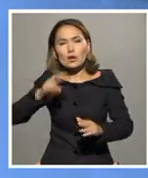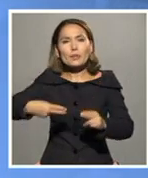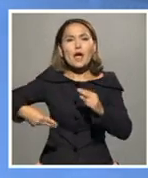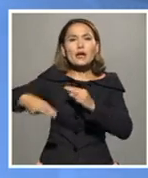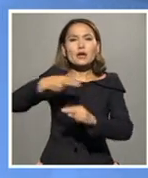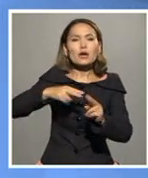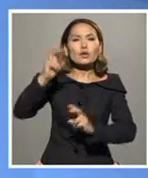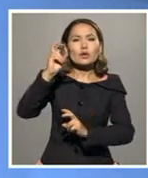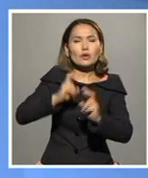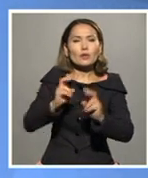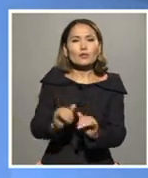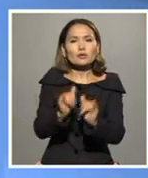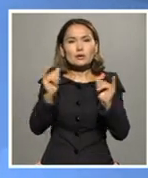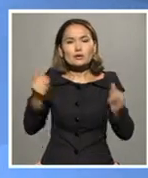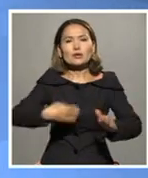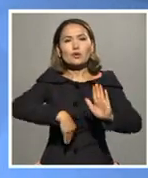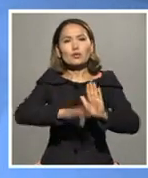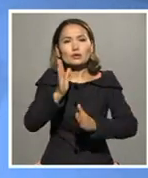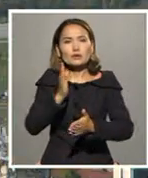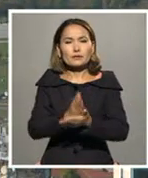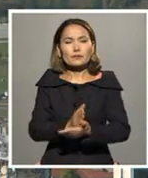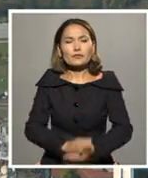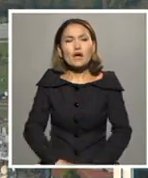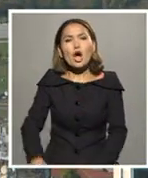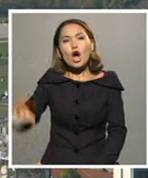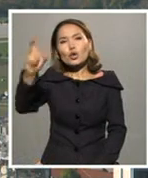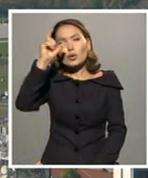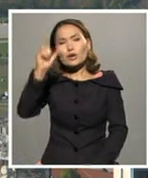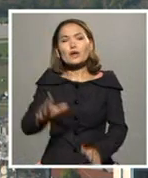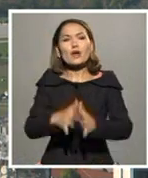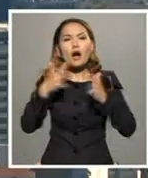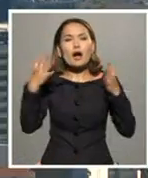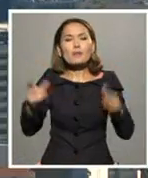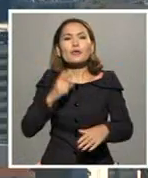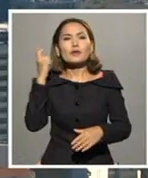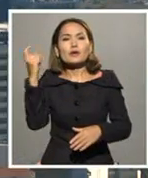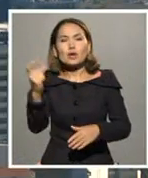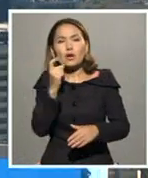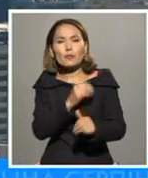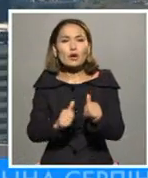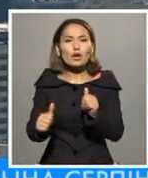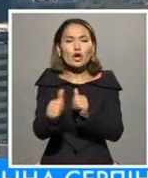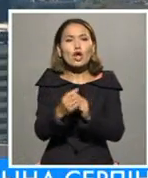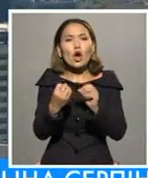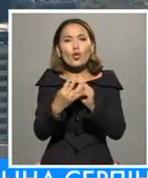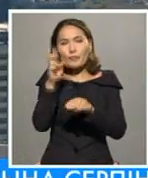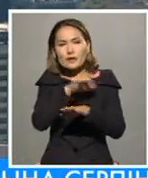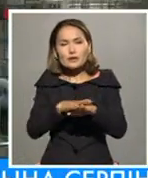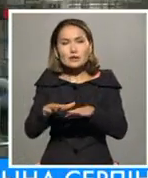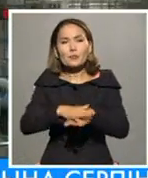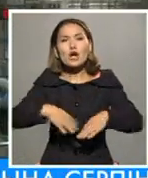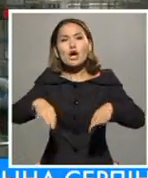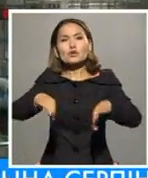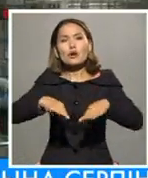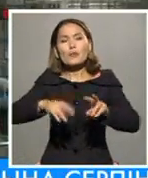аймағы өндіріске де оң әсерін тигізеді. Түркия алпауыт экономикасы бар, әлемдегі алдыңғы қатарлы 15 елдің бірі. Машина